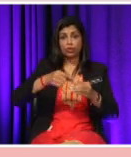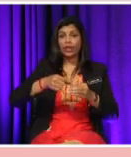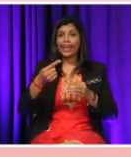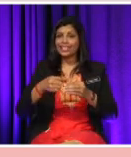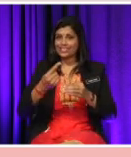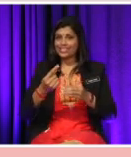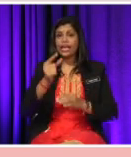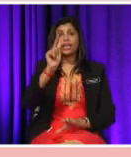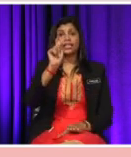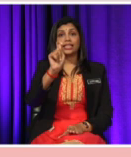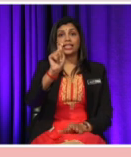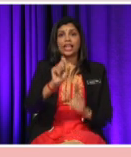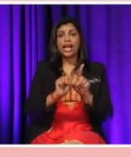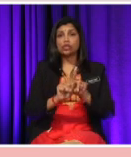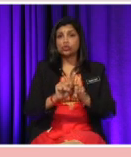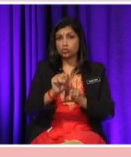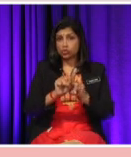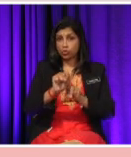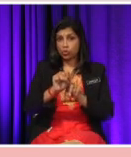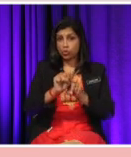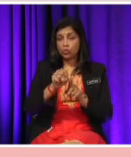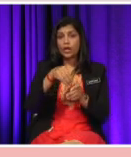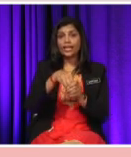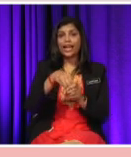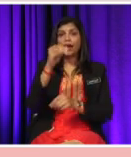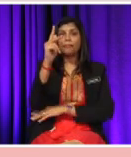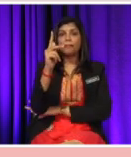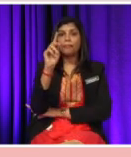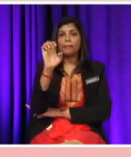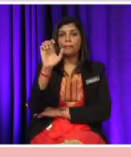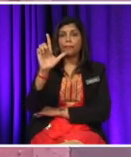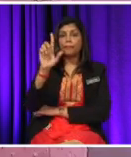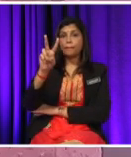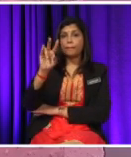suhu mutlak dalam Kelvin bukan dalam derajat Celcius